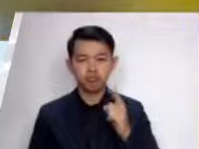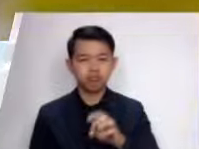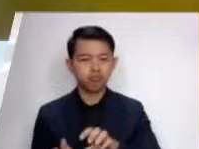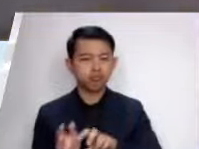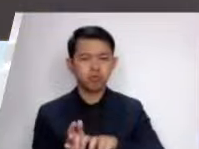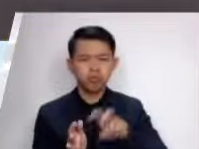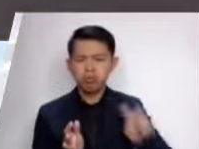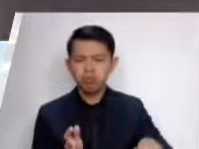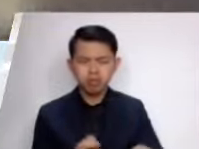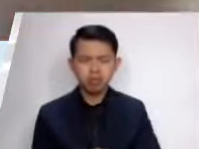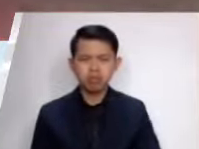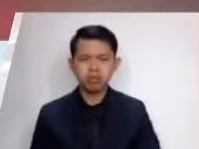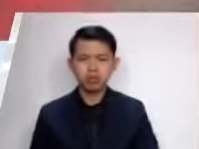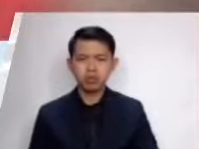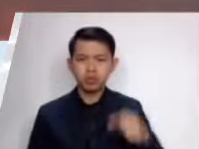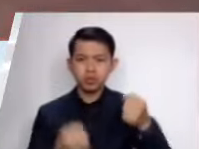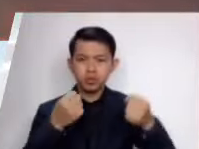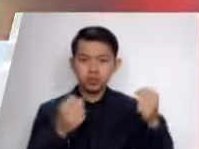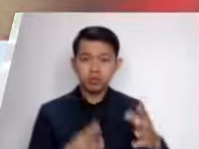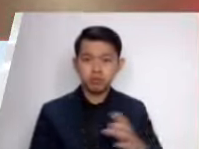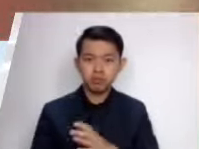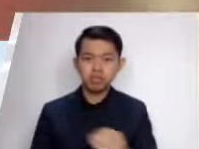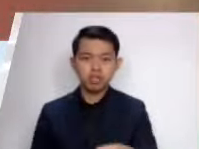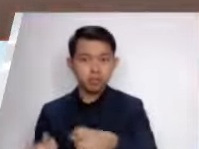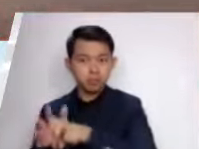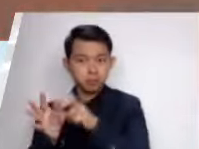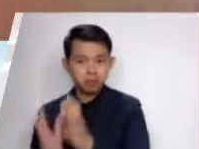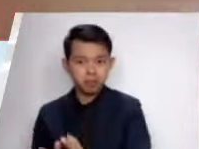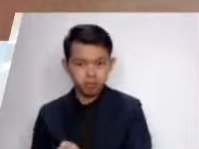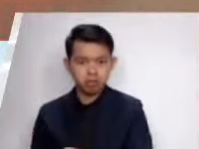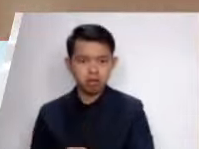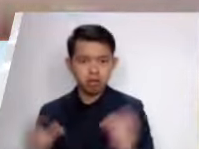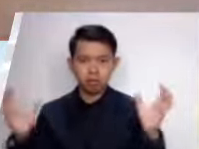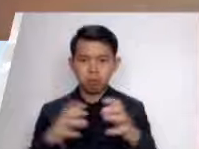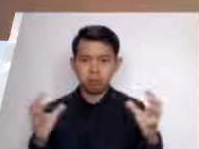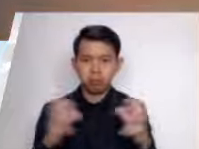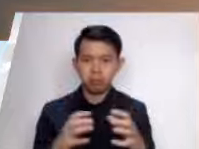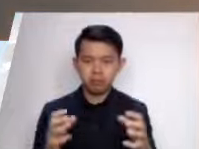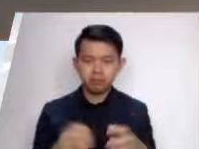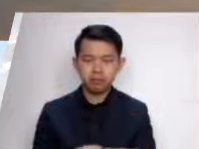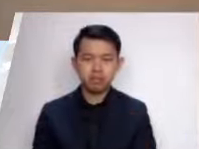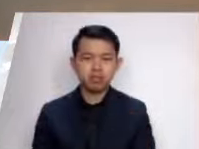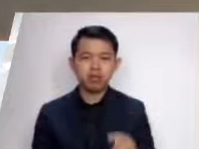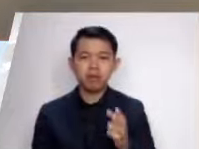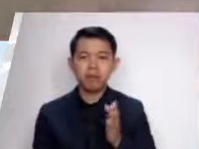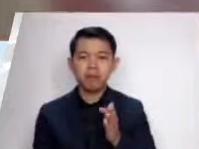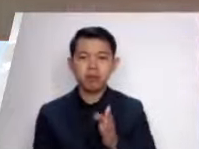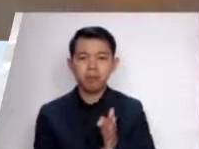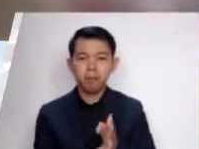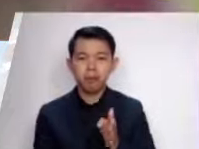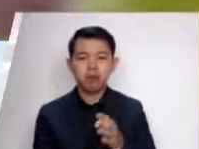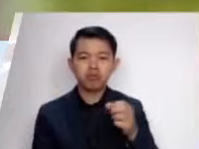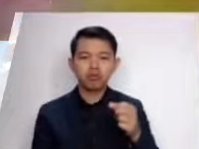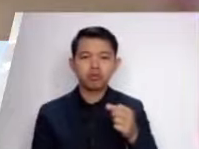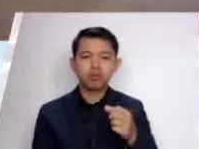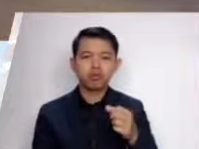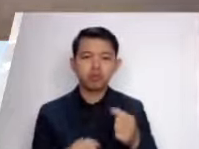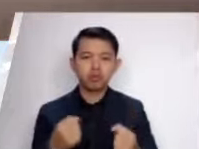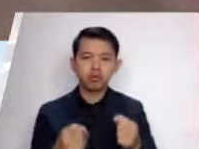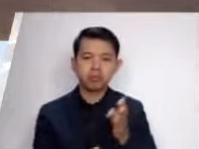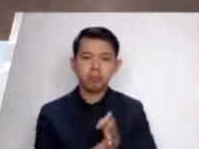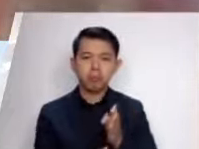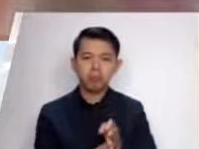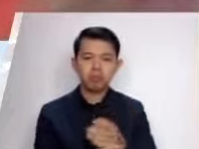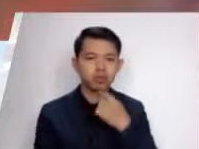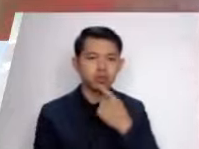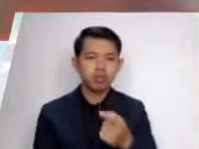Nagkasagutan ang pasahero at tsuper na yan sa loob ng isang jeep na biyaheng Baclaran-Sukat sa Paranaque. Kwento ng uploader, pinababa umano siya ng